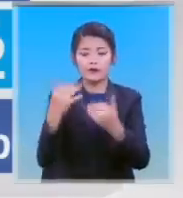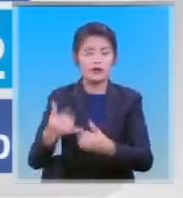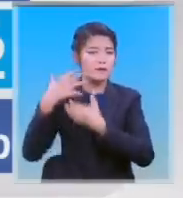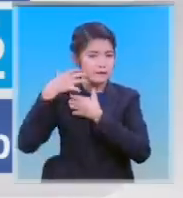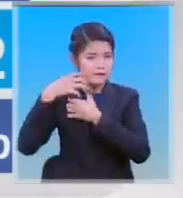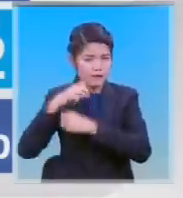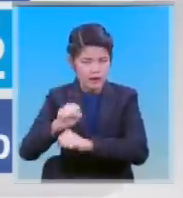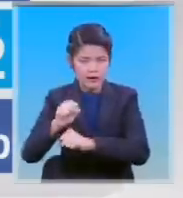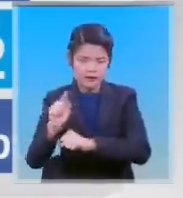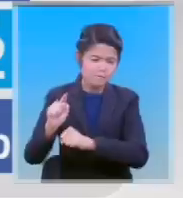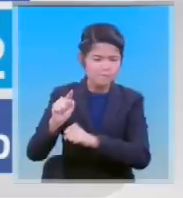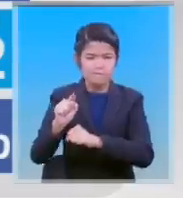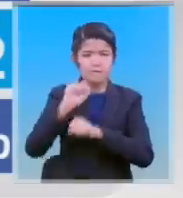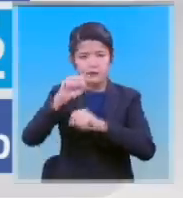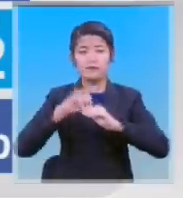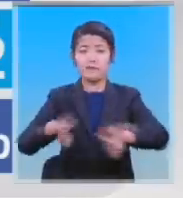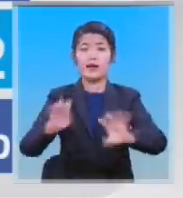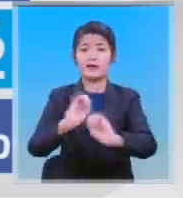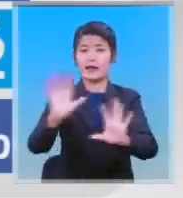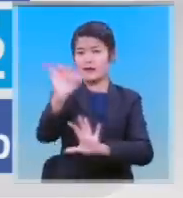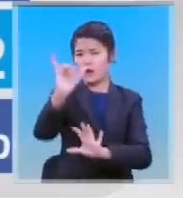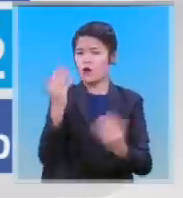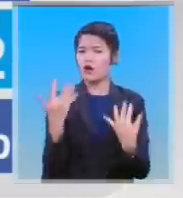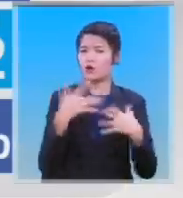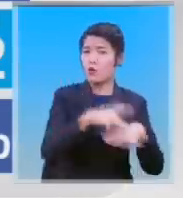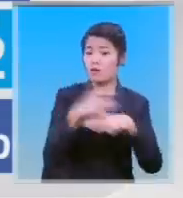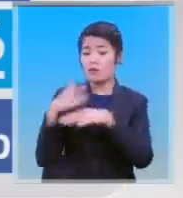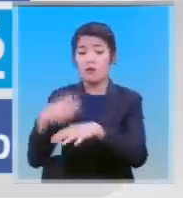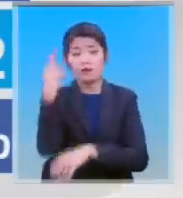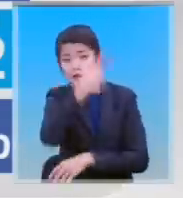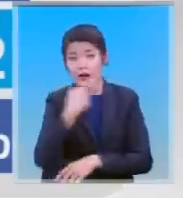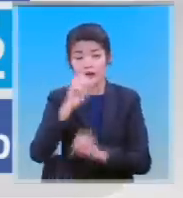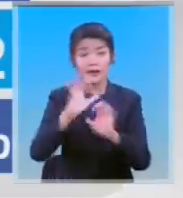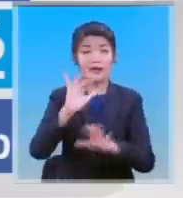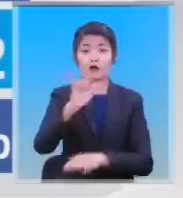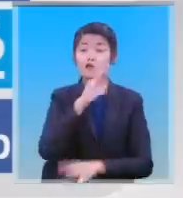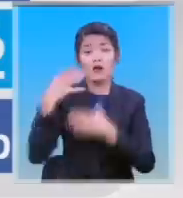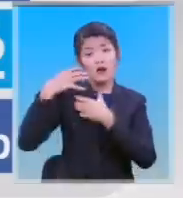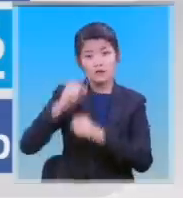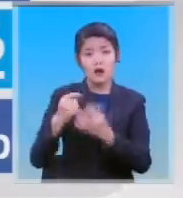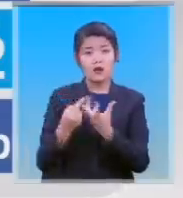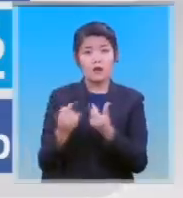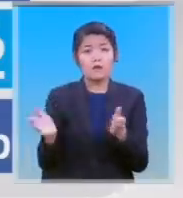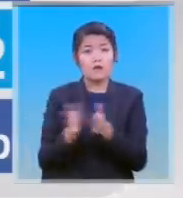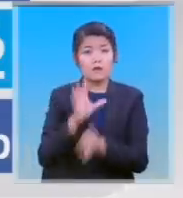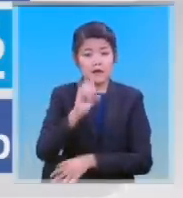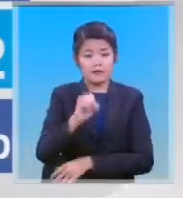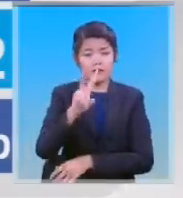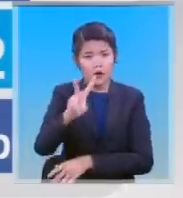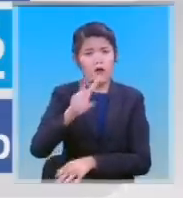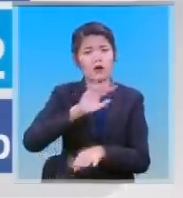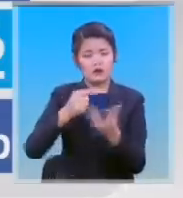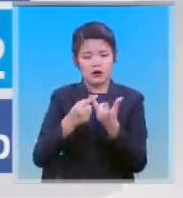ปัตย์ก็ยังไม่ได้ประกาศท่าทีที่ชัดเจนว่าจะอยู่ขั้วไหนเนี่ยนะคะถ้ารวมประชาธิปัตย์ไปอีก52ที่นั่งก็จะเป็น